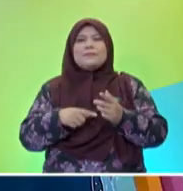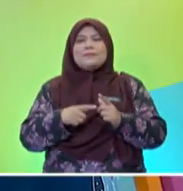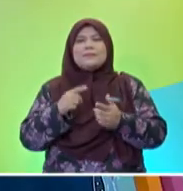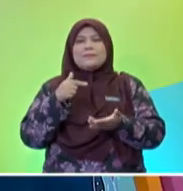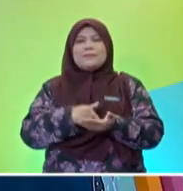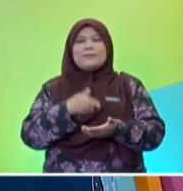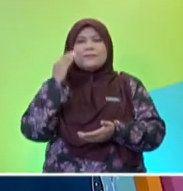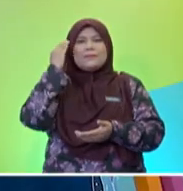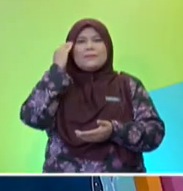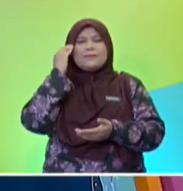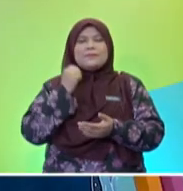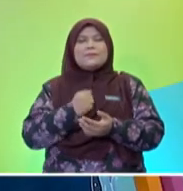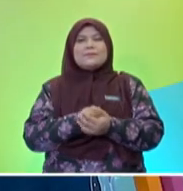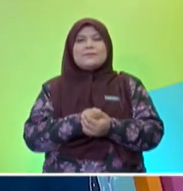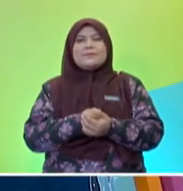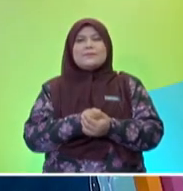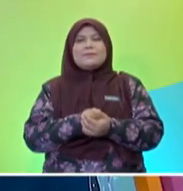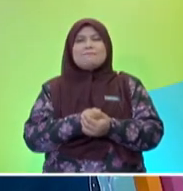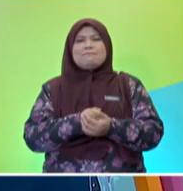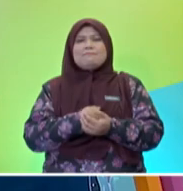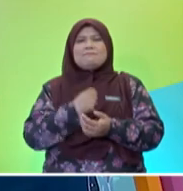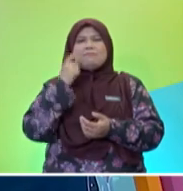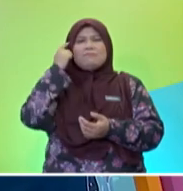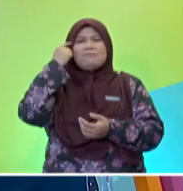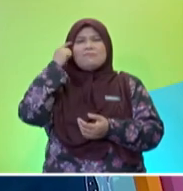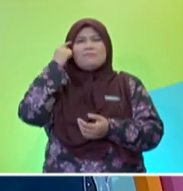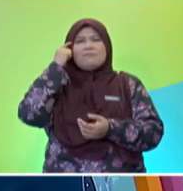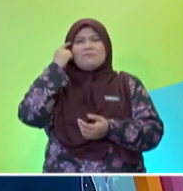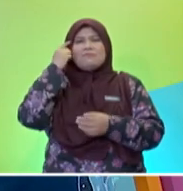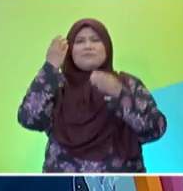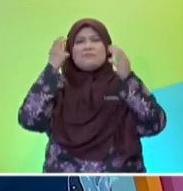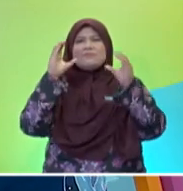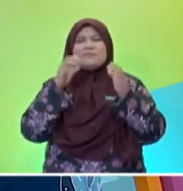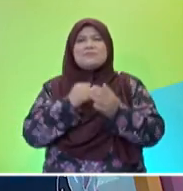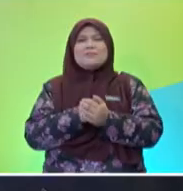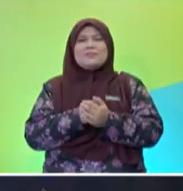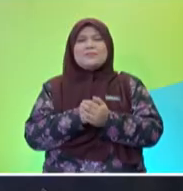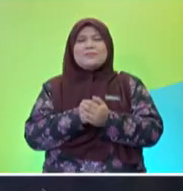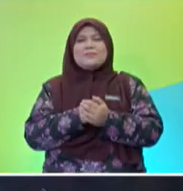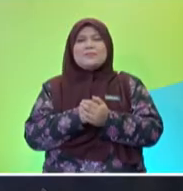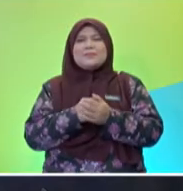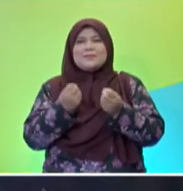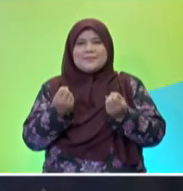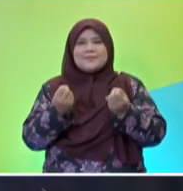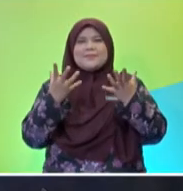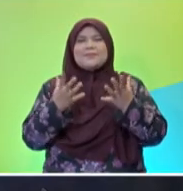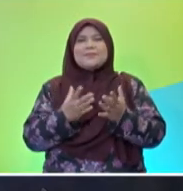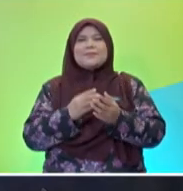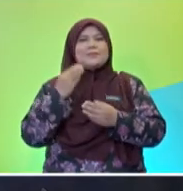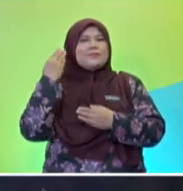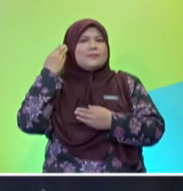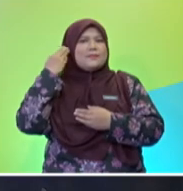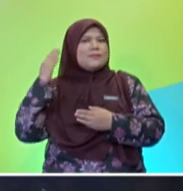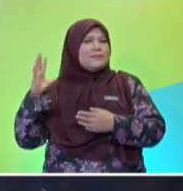Allah Ma bunyi toh pastilah sigung ada banyak punya hewan lain lagi yang ada